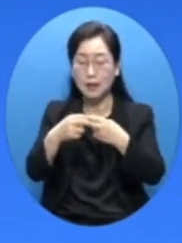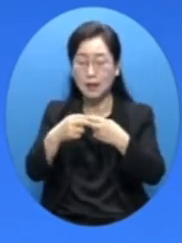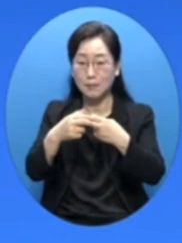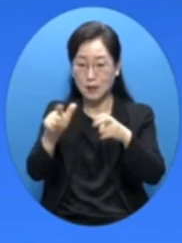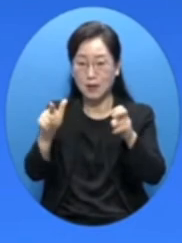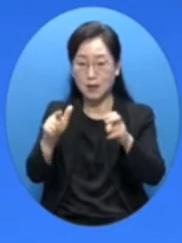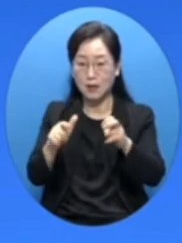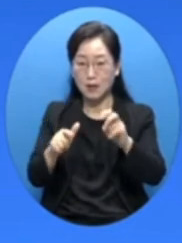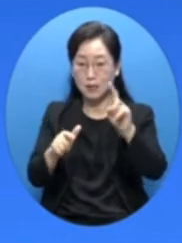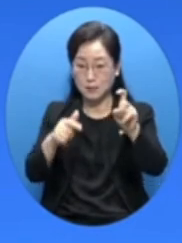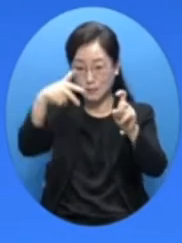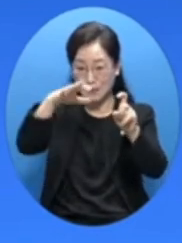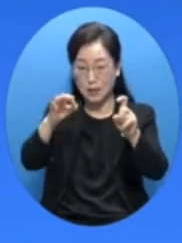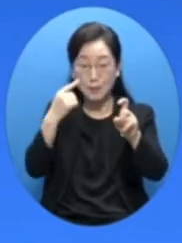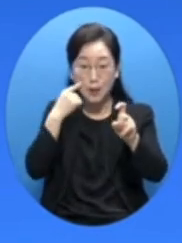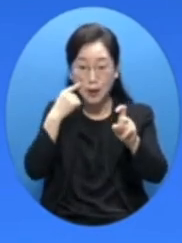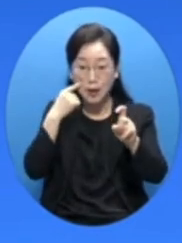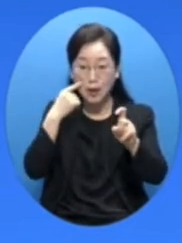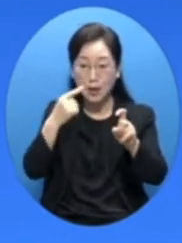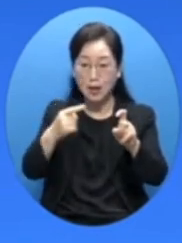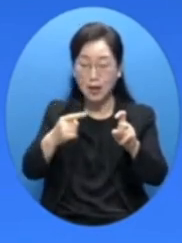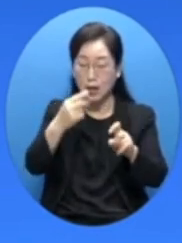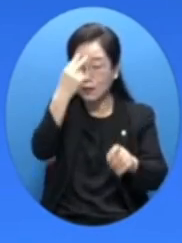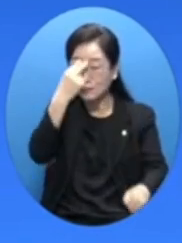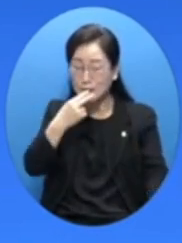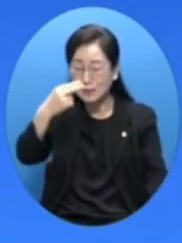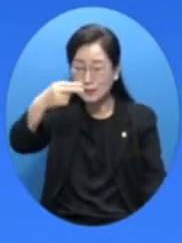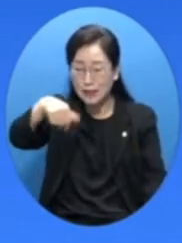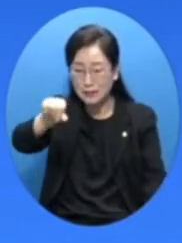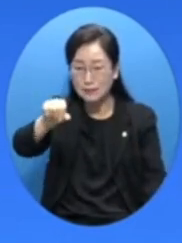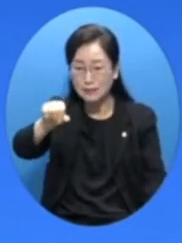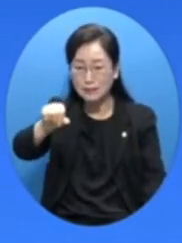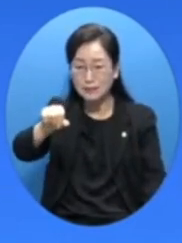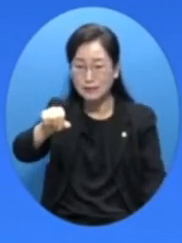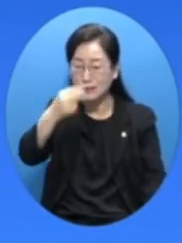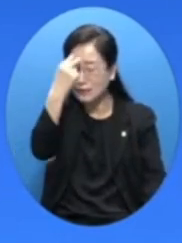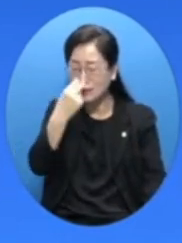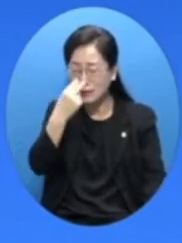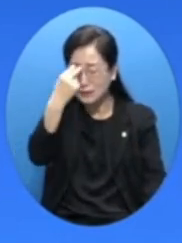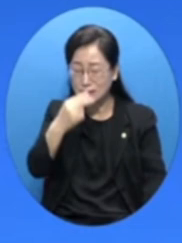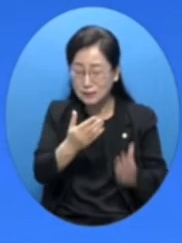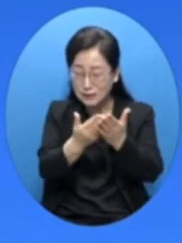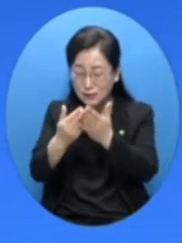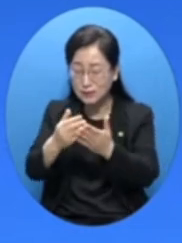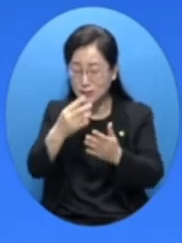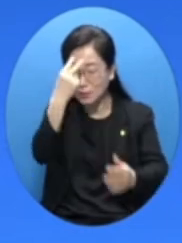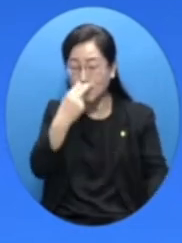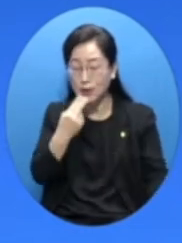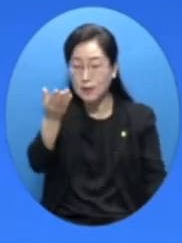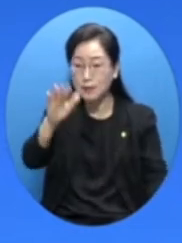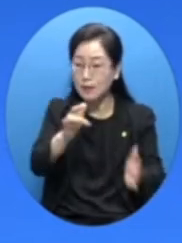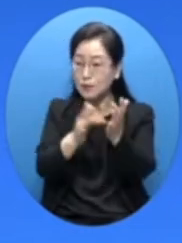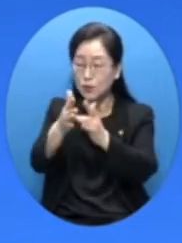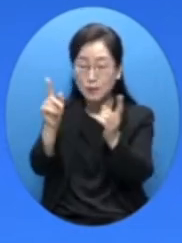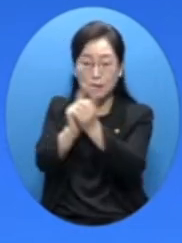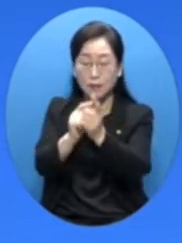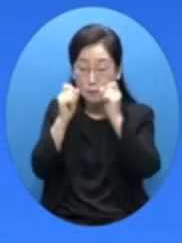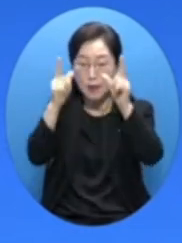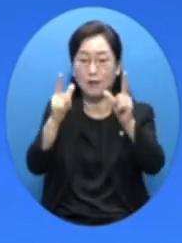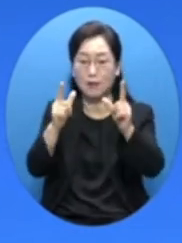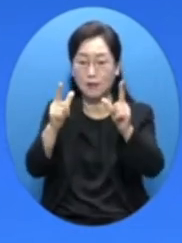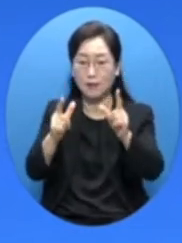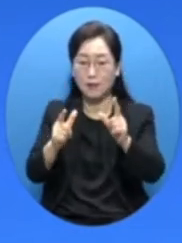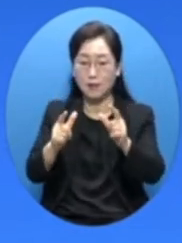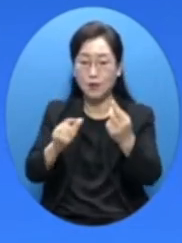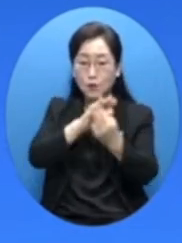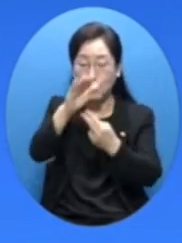아들 바디메오가 앞을 보지 못하는 맹인이었는데 예수를 만나 그 눈을 뜨게 됐습니다.